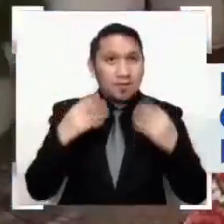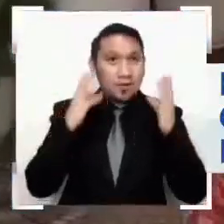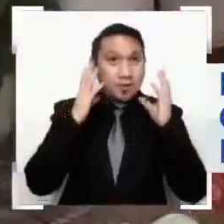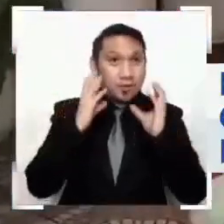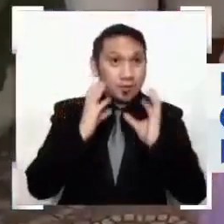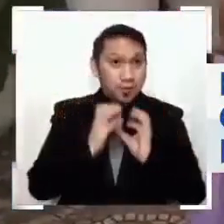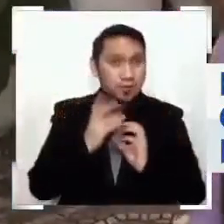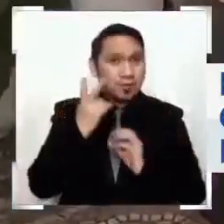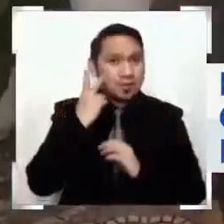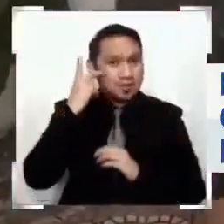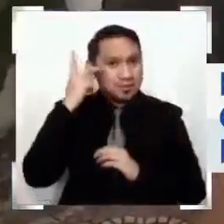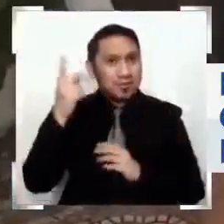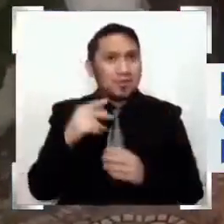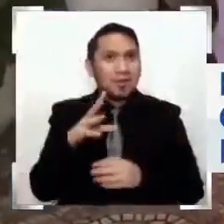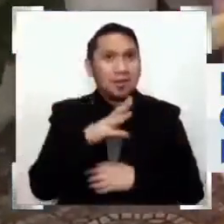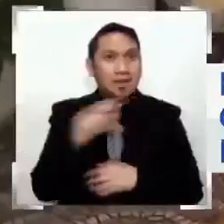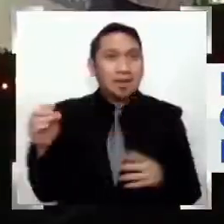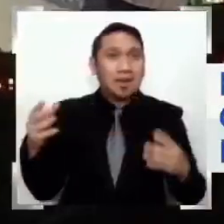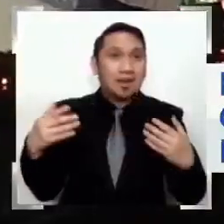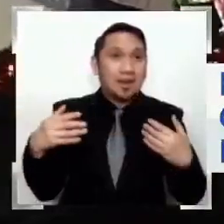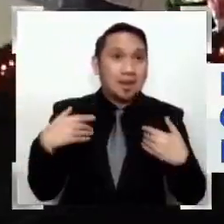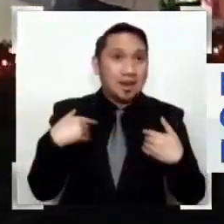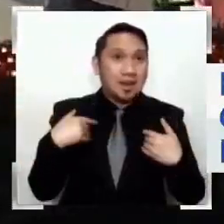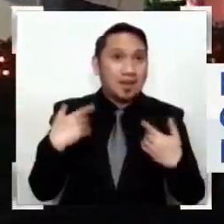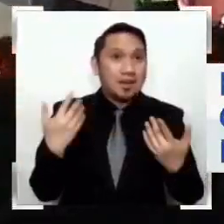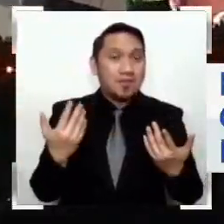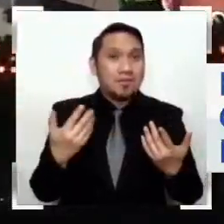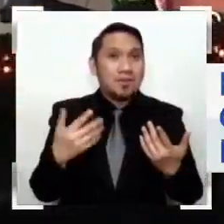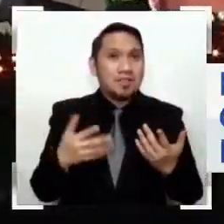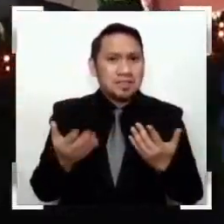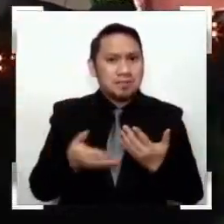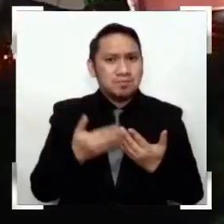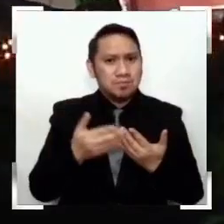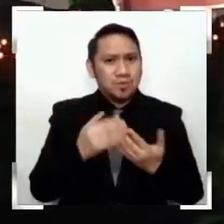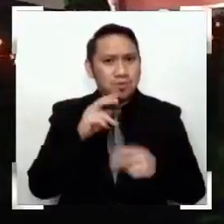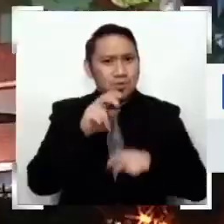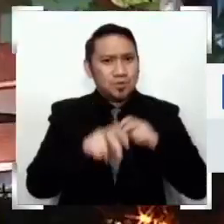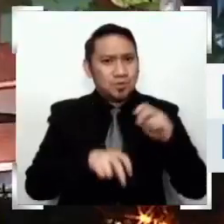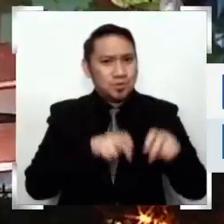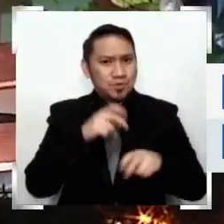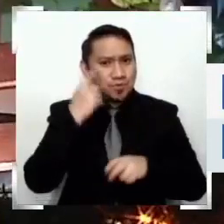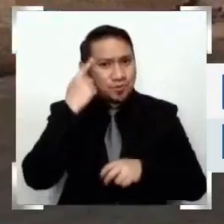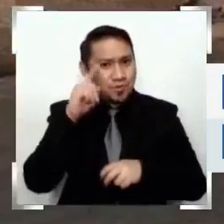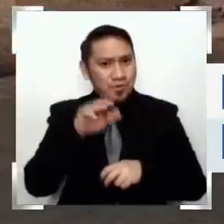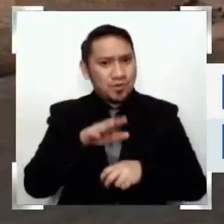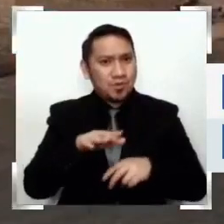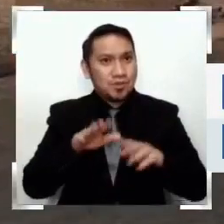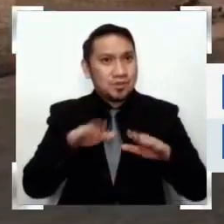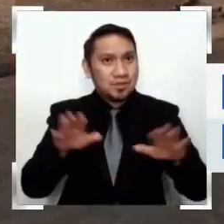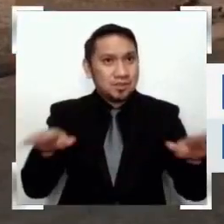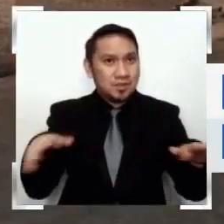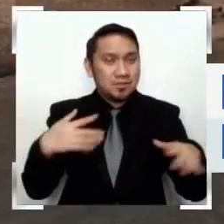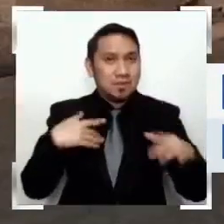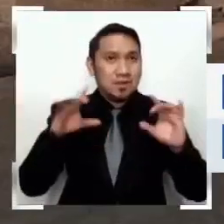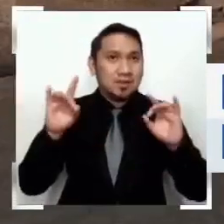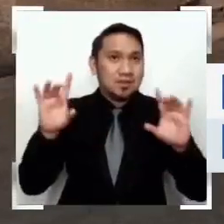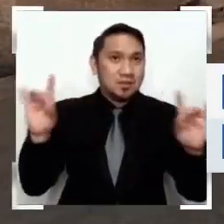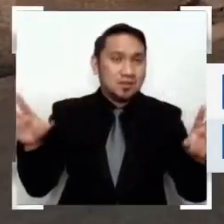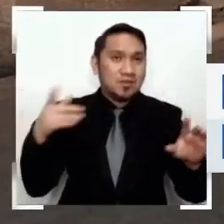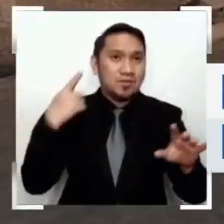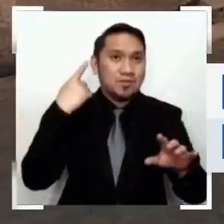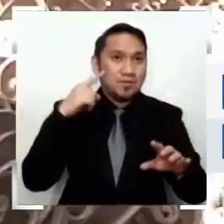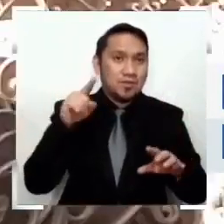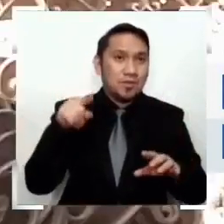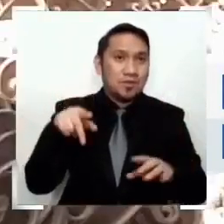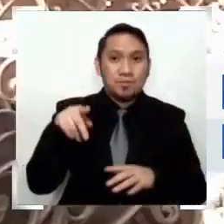sleigh. At meron ding mini rides para sa mga bata. Kumukuti-kutitap na dekorasyon naman ang bumida sa Policarpio